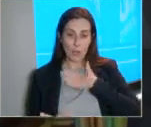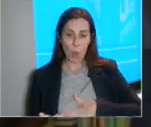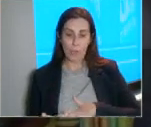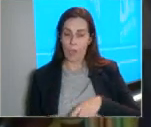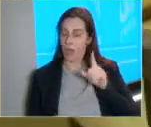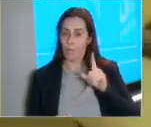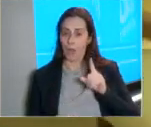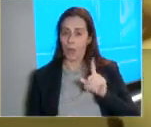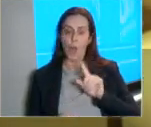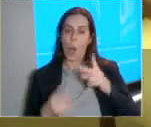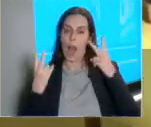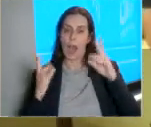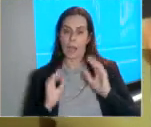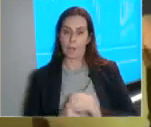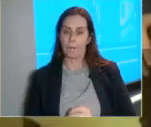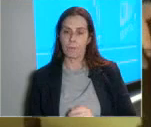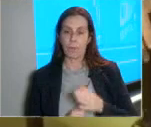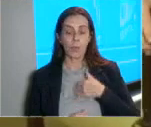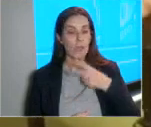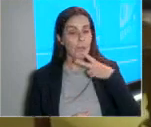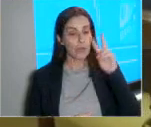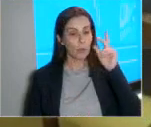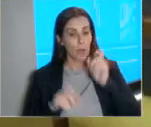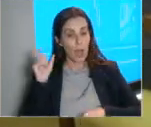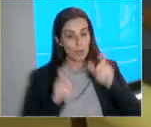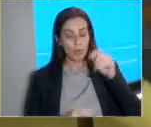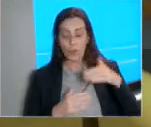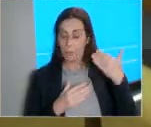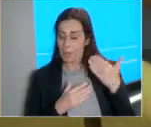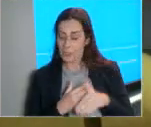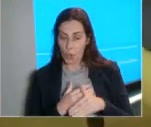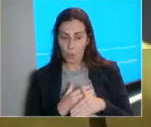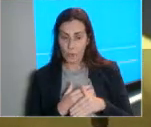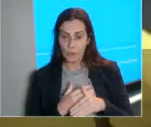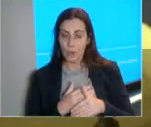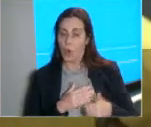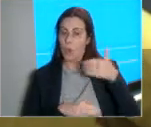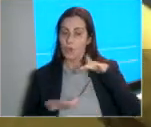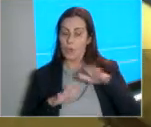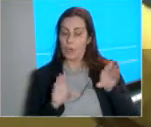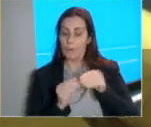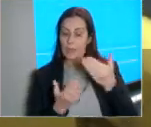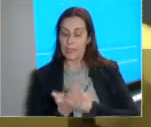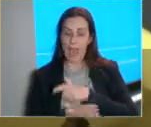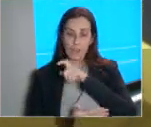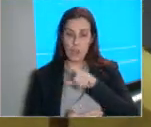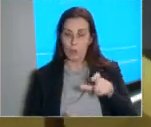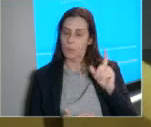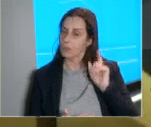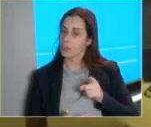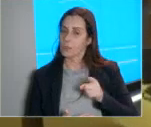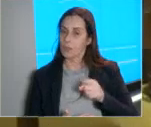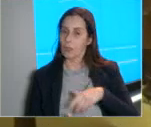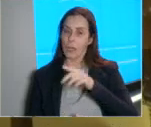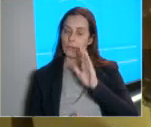מרצונותיו, אבל לא על הערכים שלו. אנחנו הבטחנו לציבור שבסופו של דבר ראש ממשלה עם כתב אישום יידרש